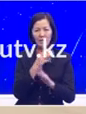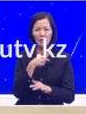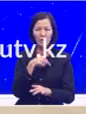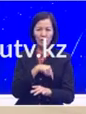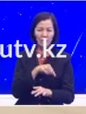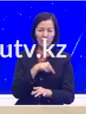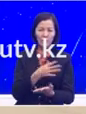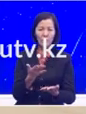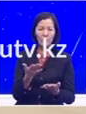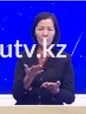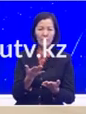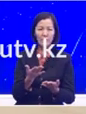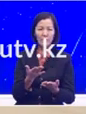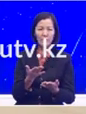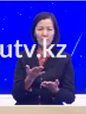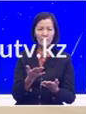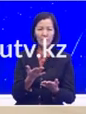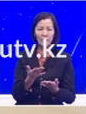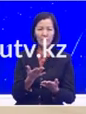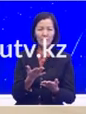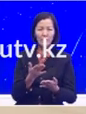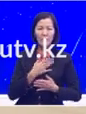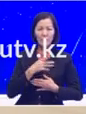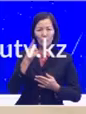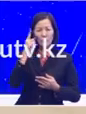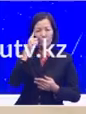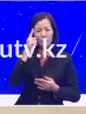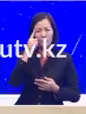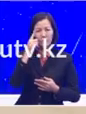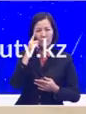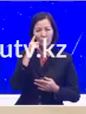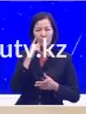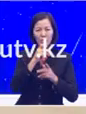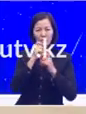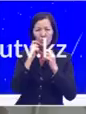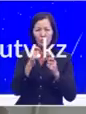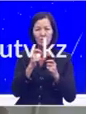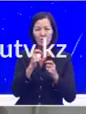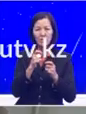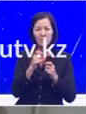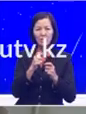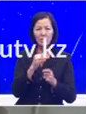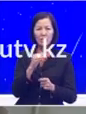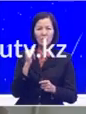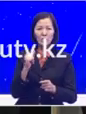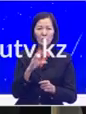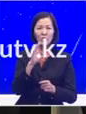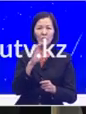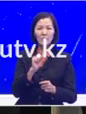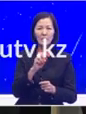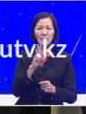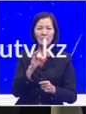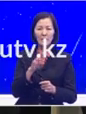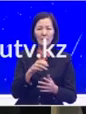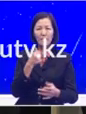мінезін дейміз ба, мен ойладым, өзінің жүлдесінде де сол рөл атқарсыншы деп. Жетісулық Сәния Байтарова